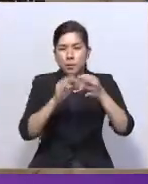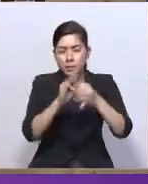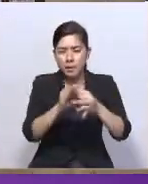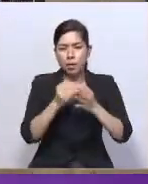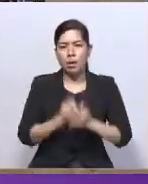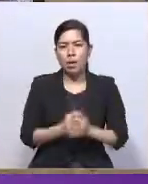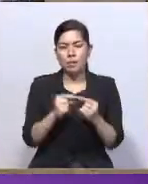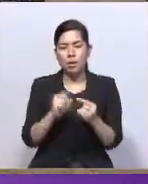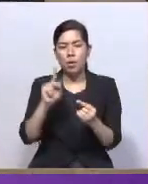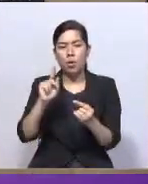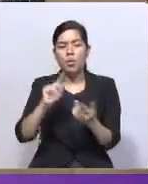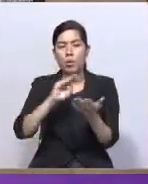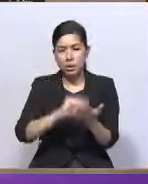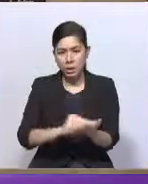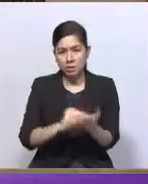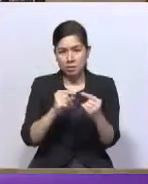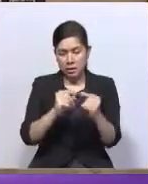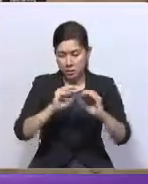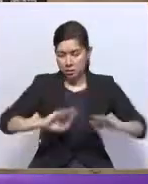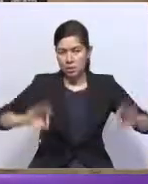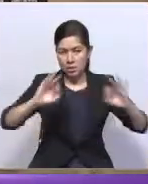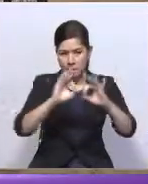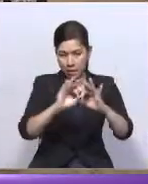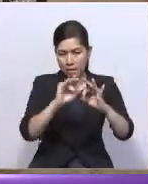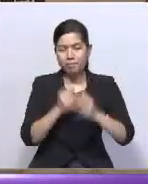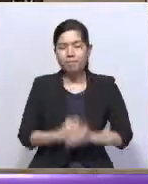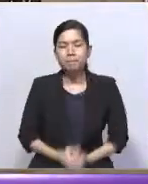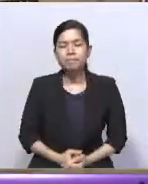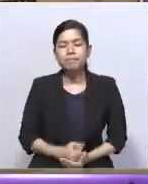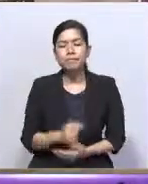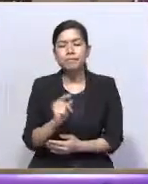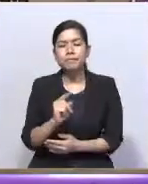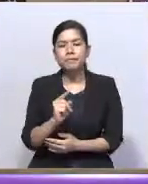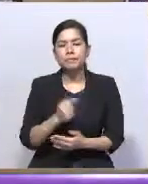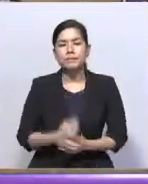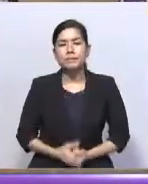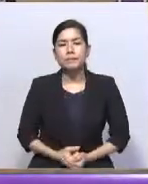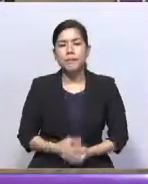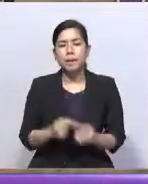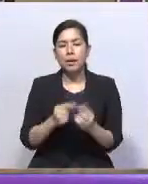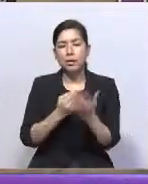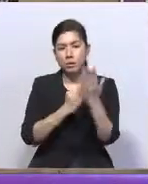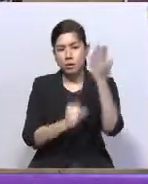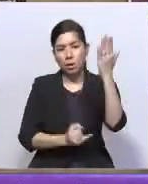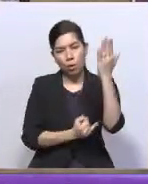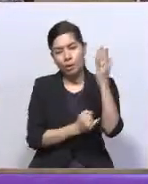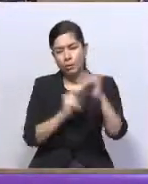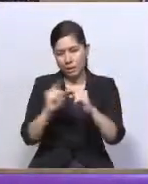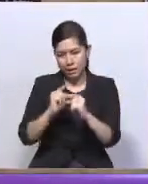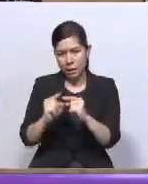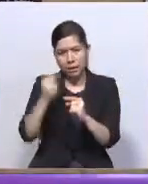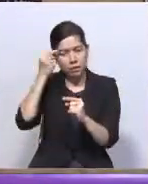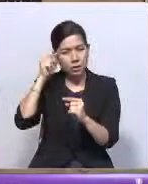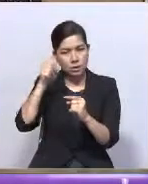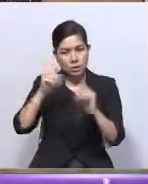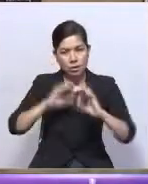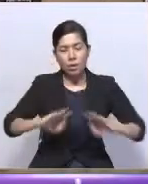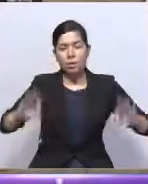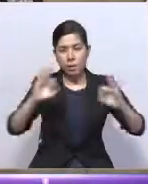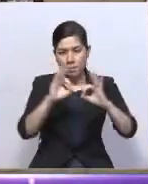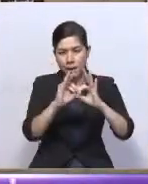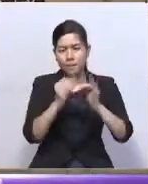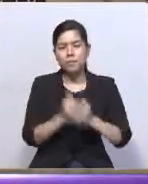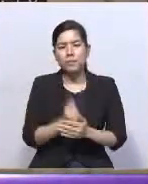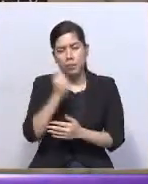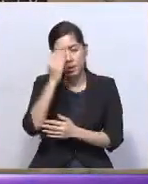Data ที่ท่านนายกพูดถึงนะครับเรื่อง Big Data นี่ก็เป็นเรื่องที่ทางจังหวัดจะต้องให้ความสำคัญนะเพราะ Big Data เนี่ยฐานจริ